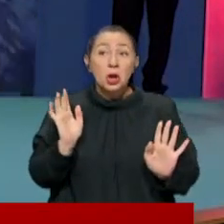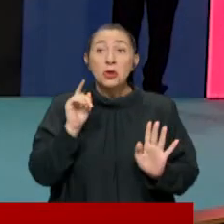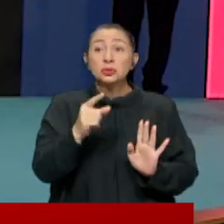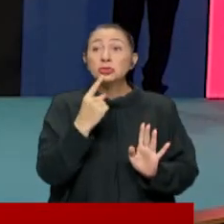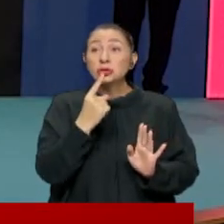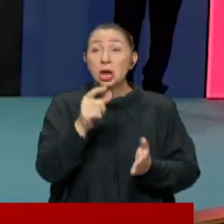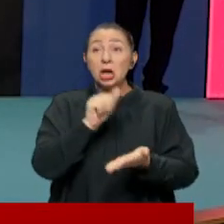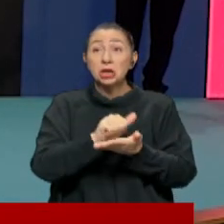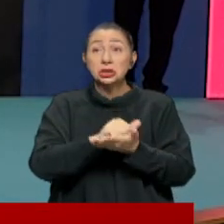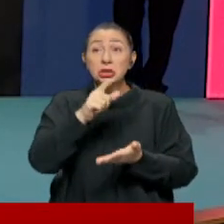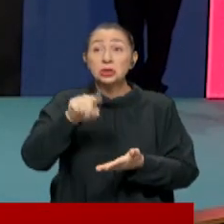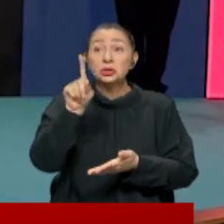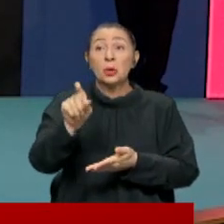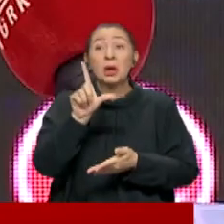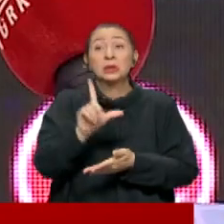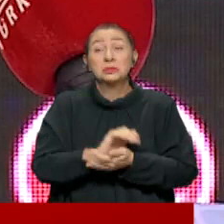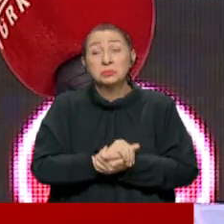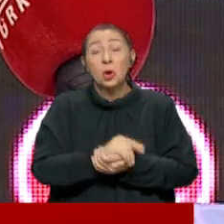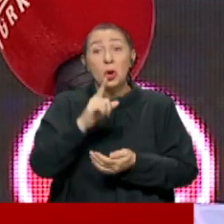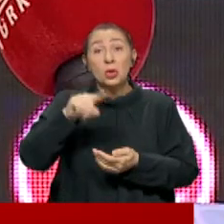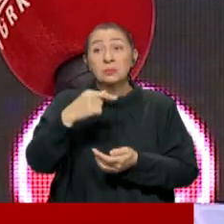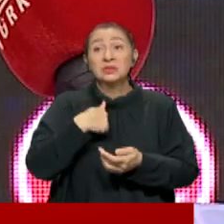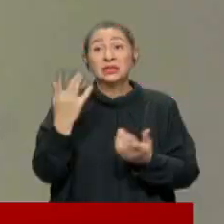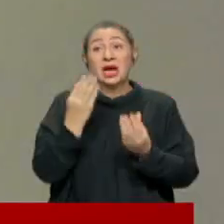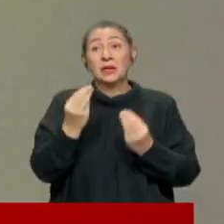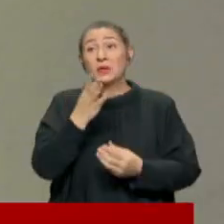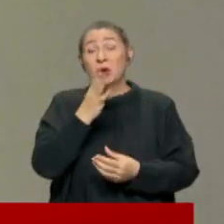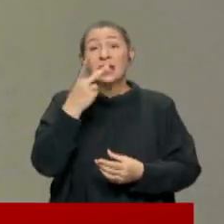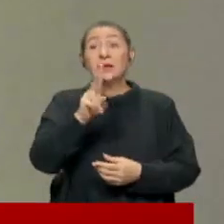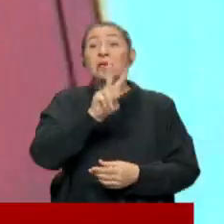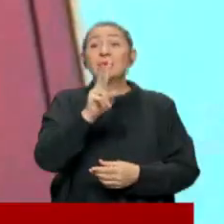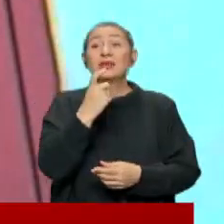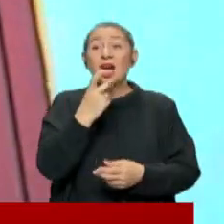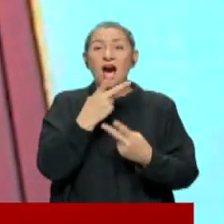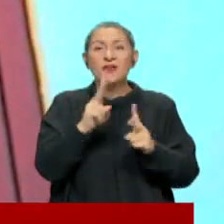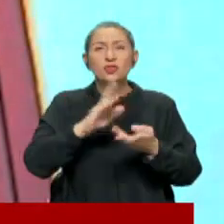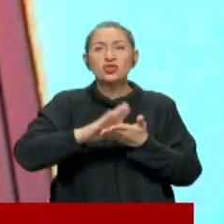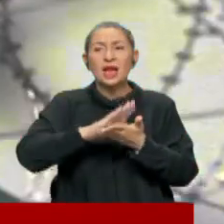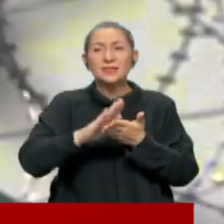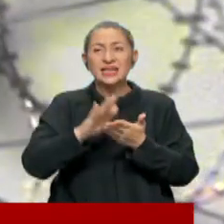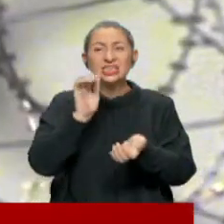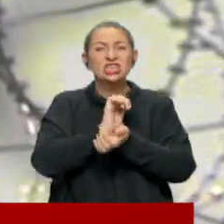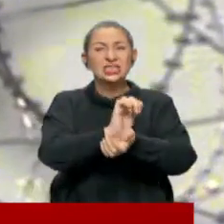söyleyen gazetecilere sormak lazım Onlar bizden daha iyi biliyor 2020 yıl